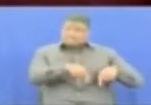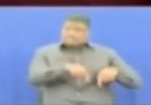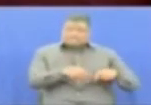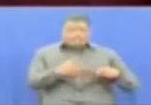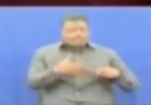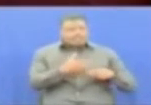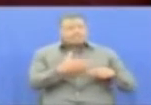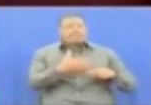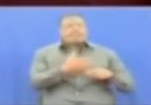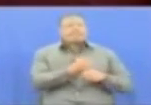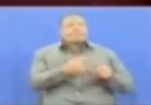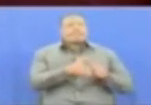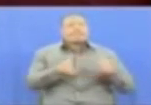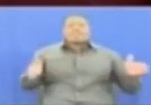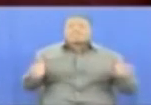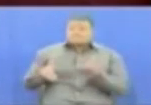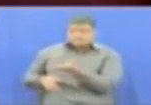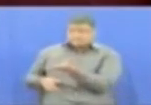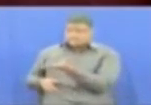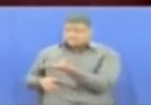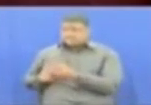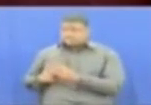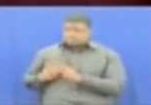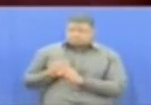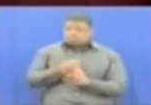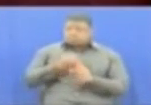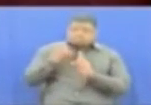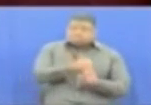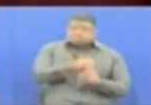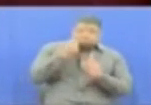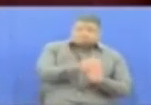sasa ya kuweza kuweka pressure yenye afya.